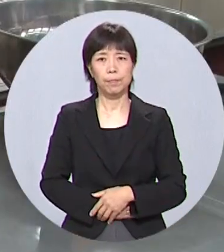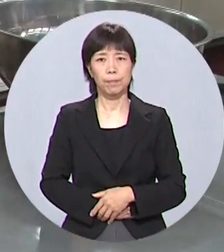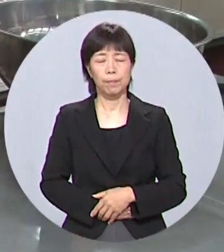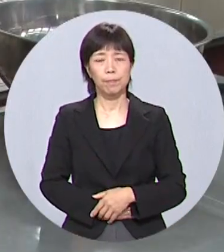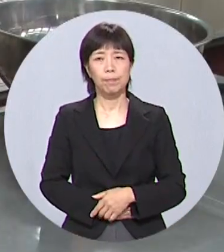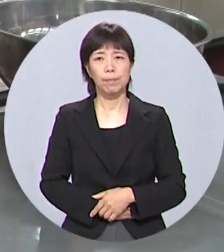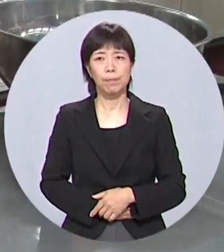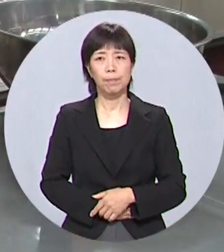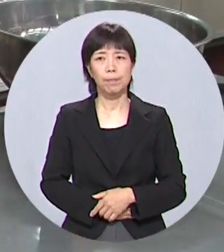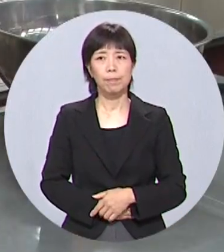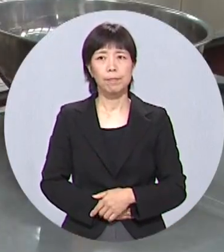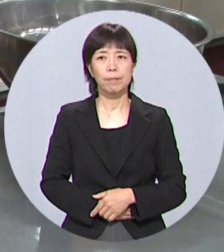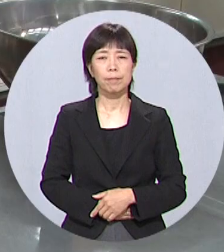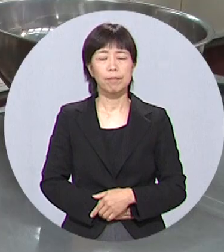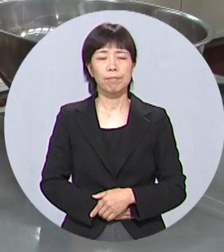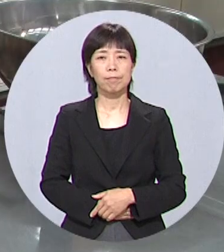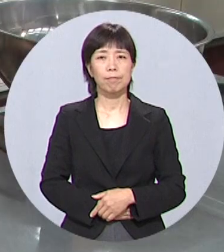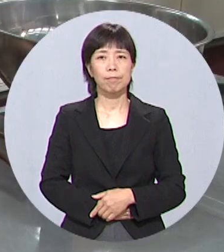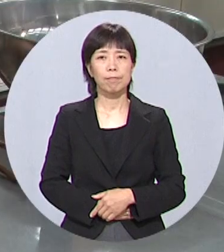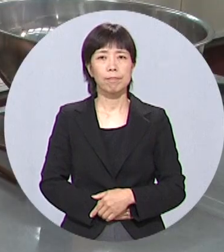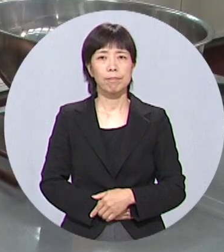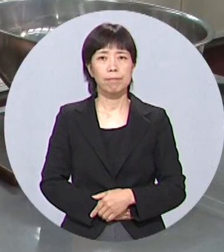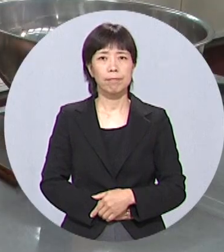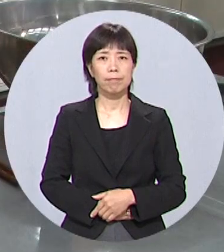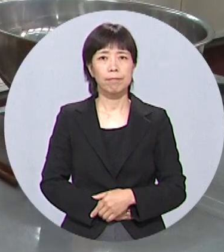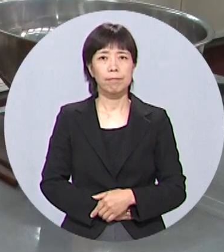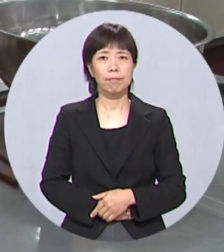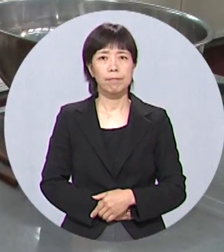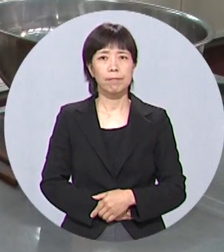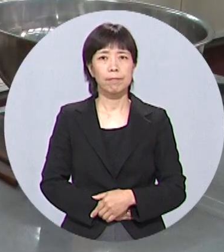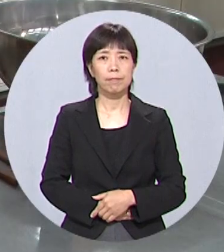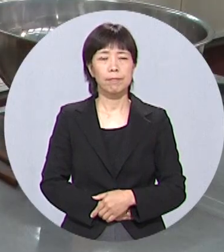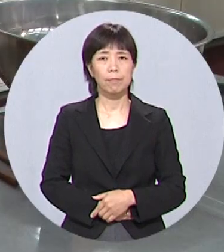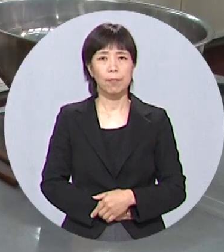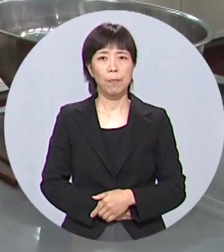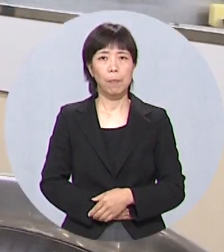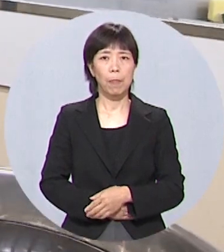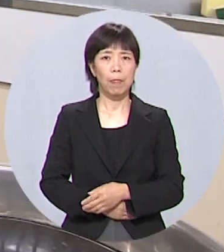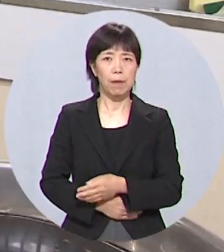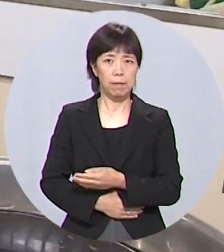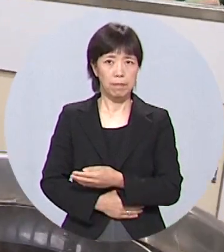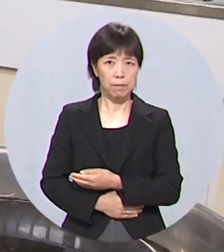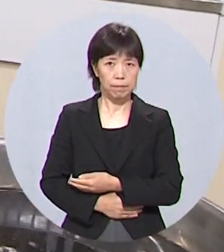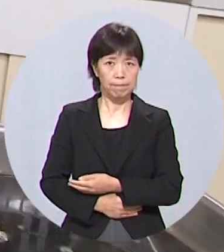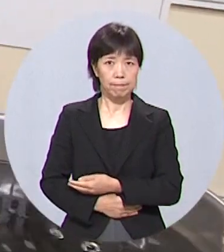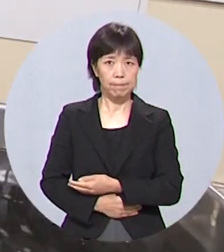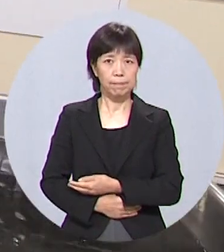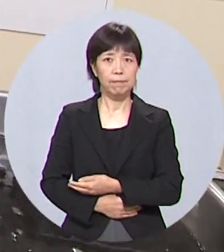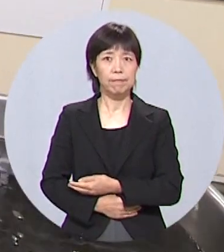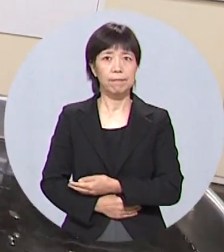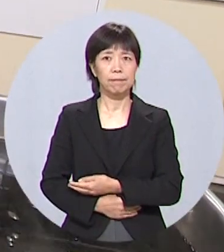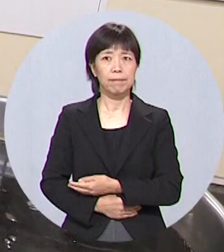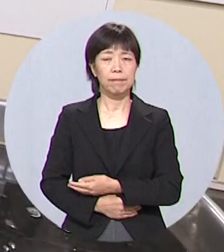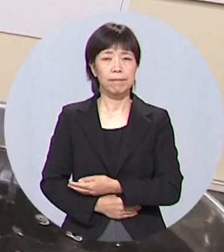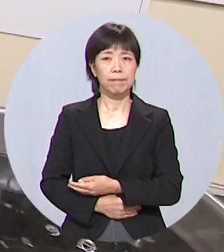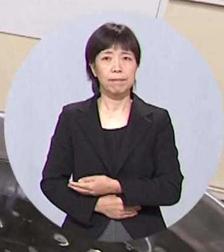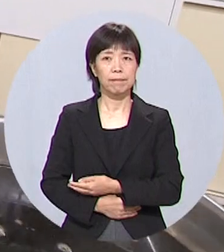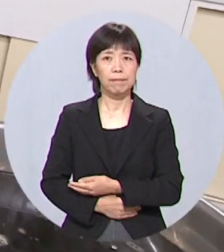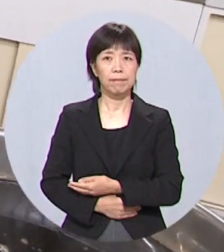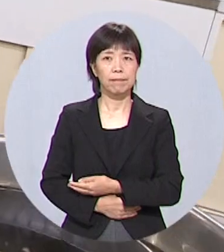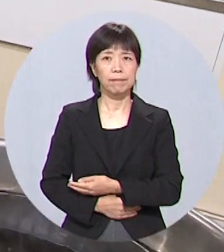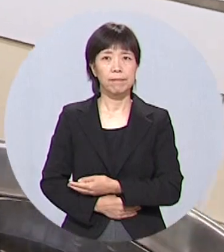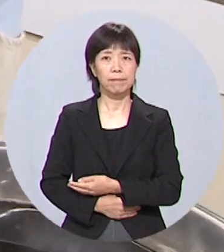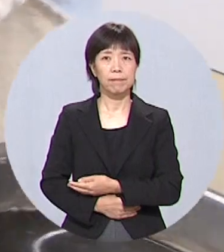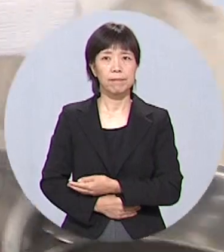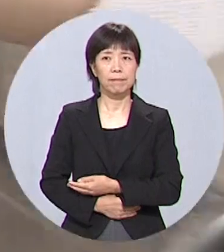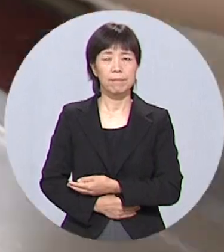れをアンゴラさんお願いします。 はい、わかりました。 逆さにして、 はい、逆さにして、 はい はい、こうやって、 そうですね、